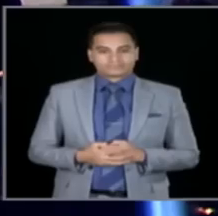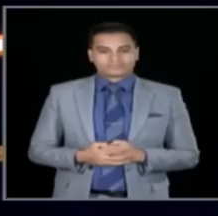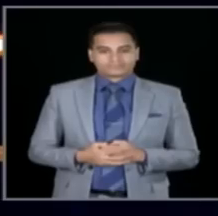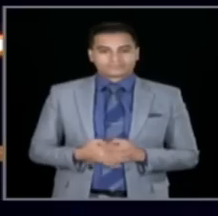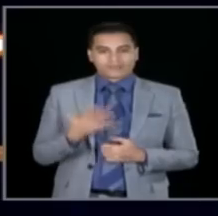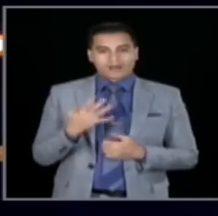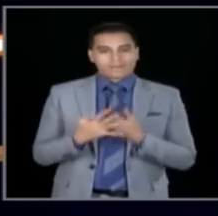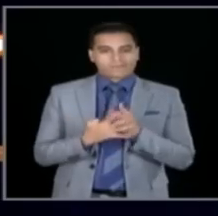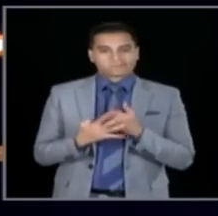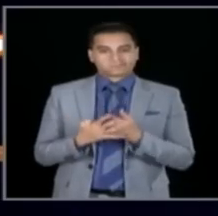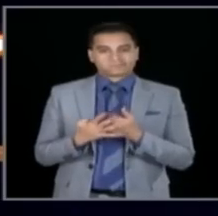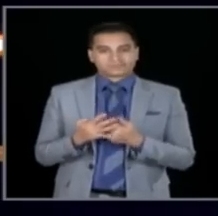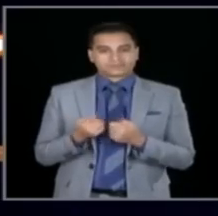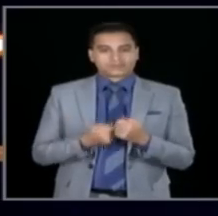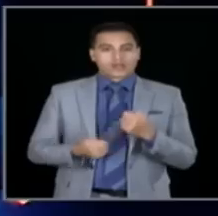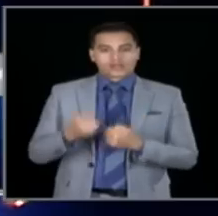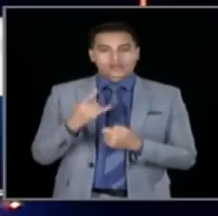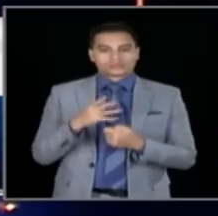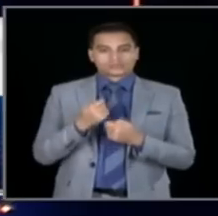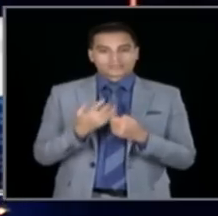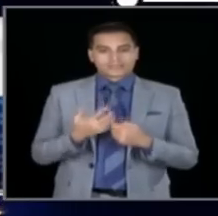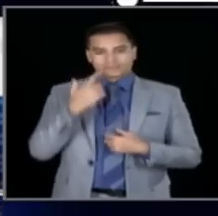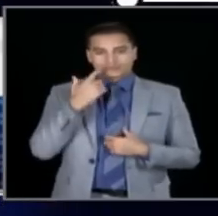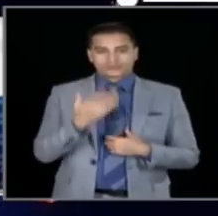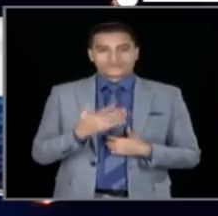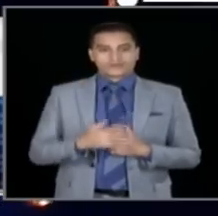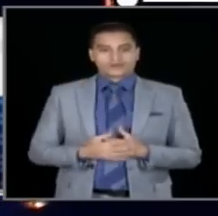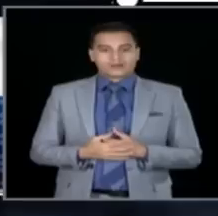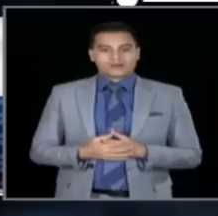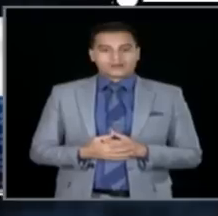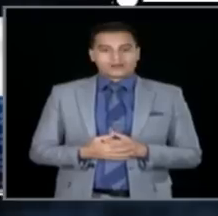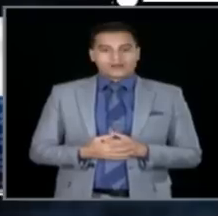أربع اختيارات بزائد 10 أو ناقص 5.